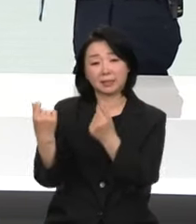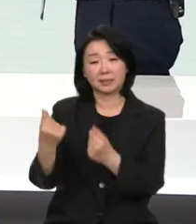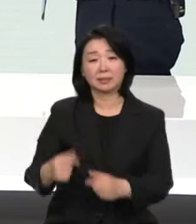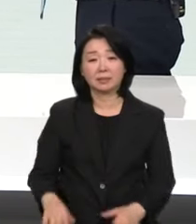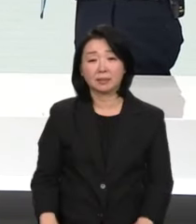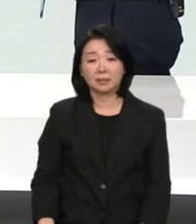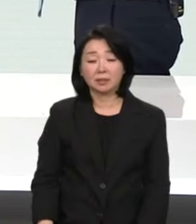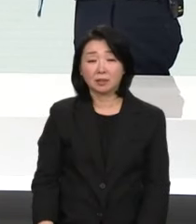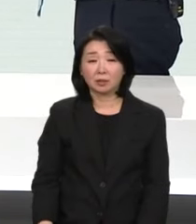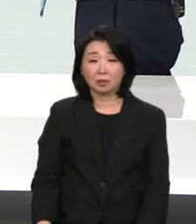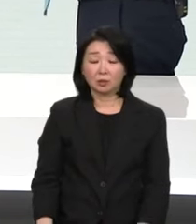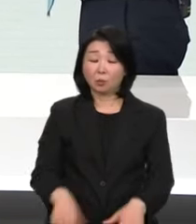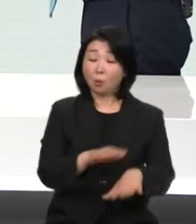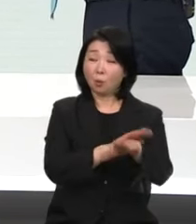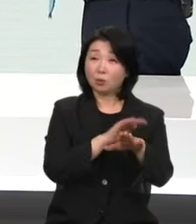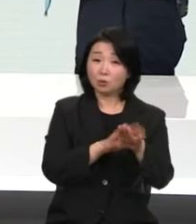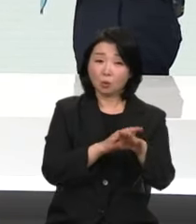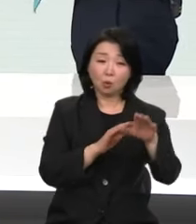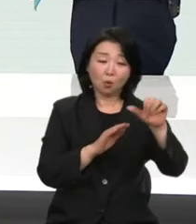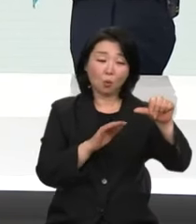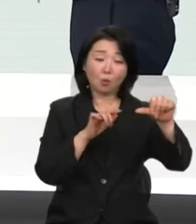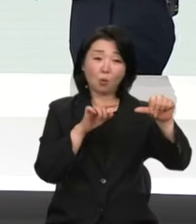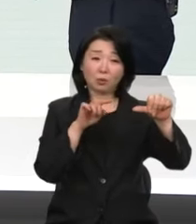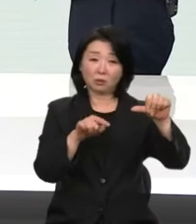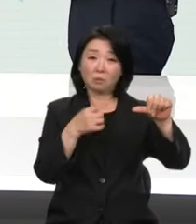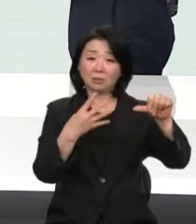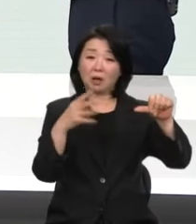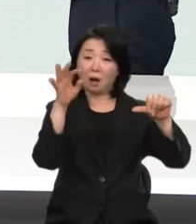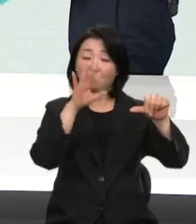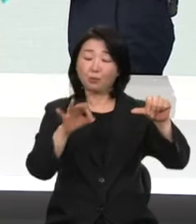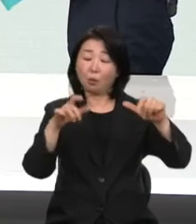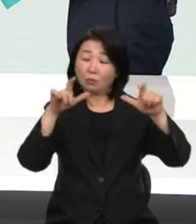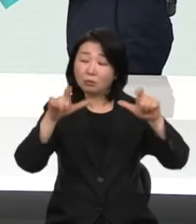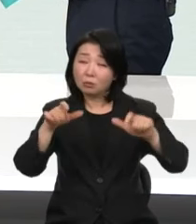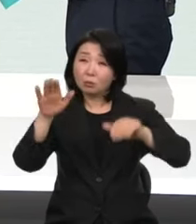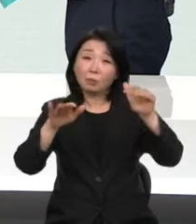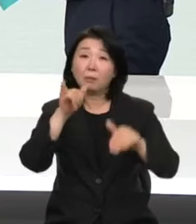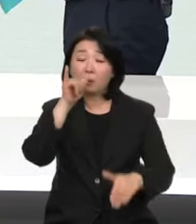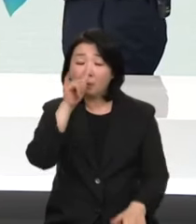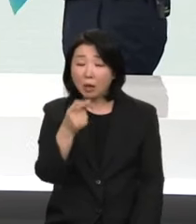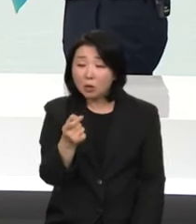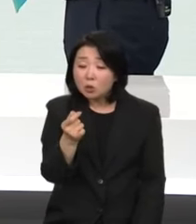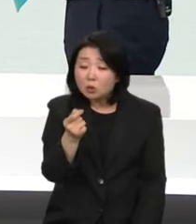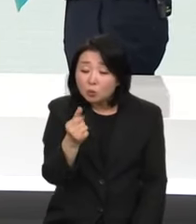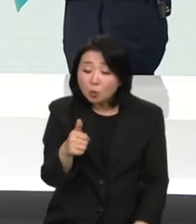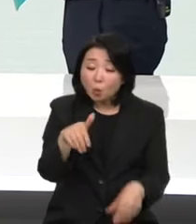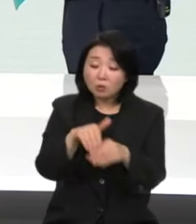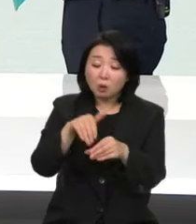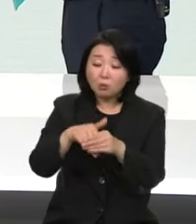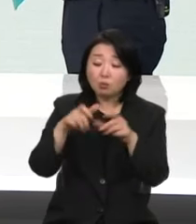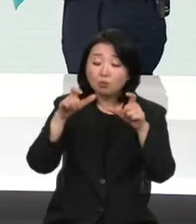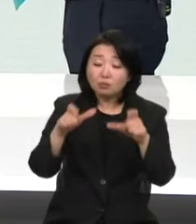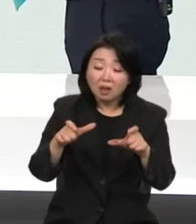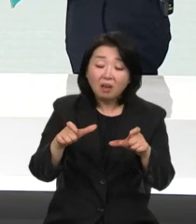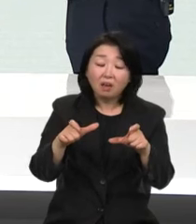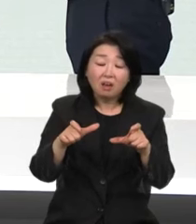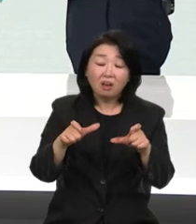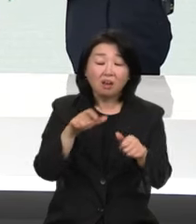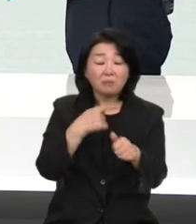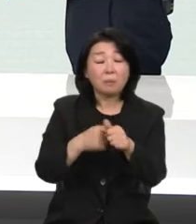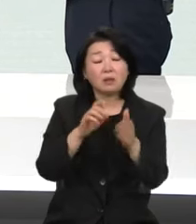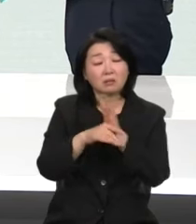오른쪽에 이 5.4% 격차는 지역구 득표율 격차인데 자, 소선거구제를 비판할 때는 유효한 근거가 될 수 있지만